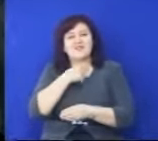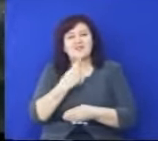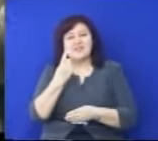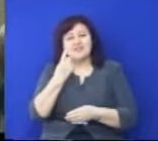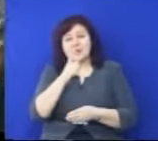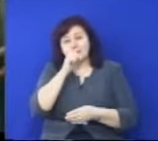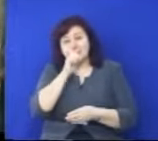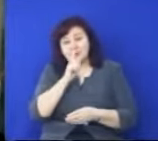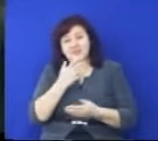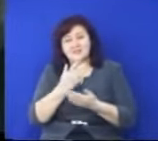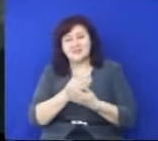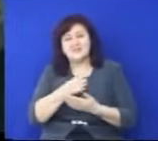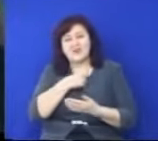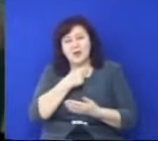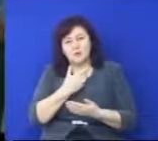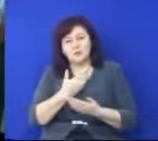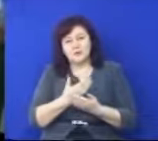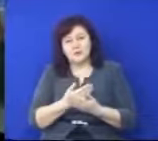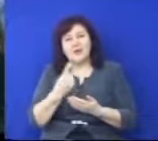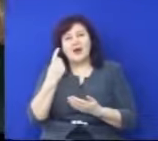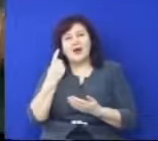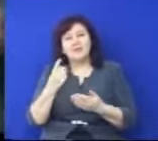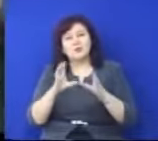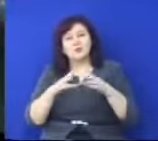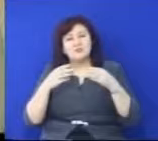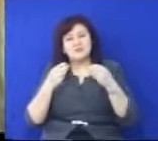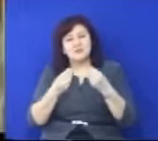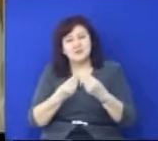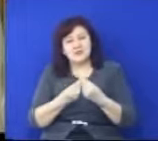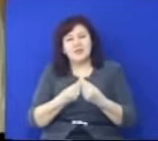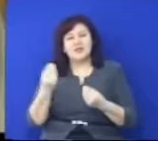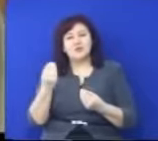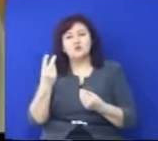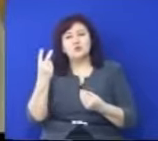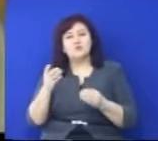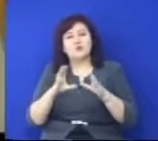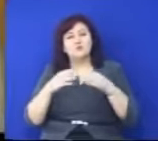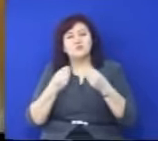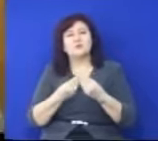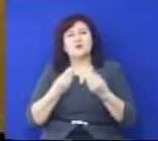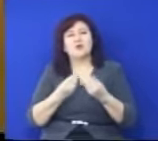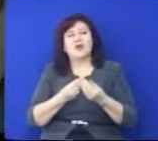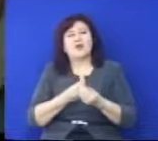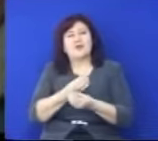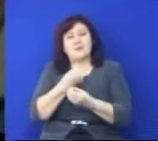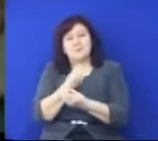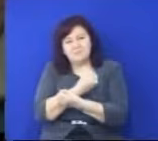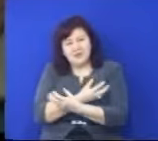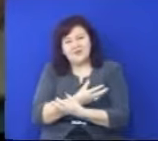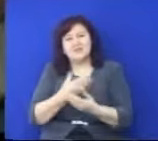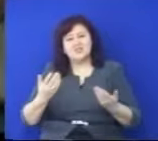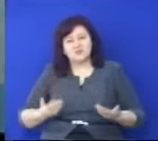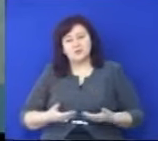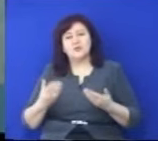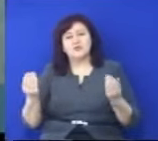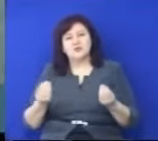ішінде Аягөздегі су тасқынынан зардап шеккен бір жанұяға және жағдайы төмен екі отбасына әкімшілікпен бірлесіп баспана сатып